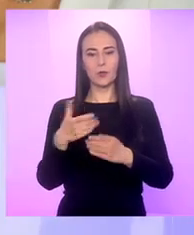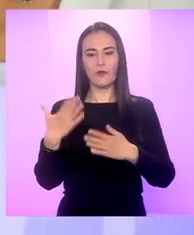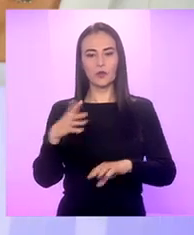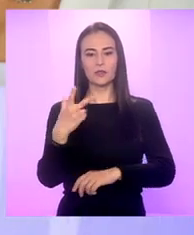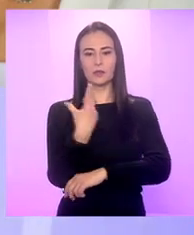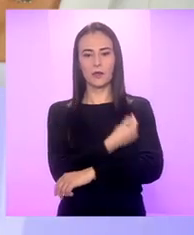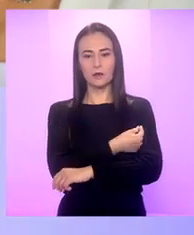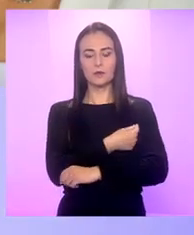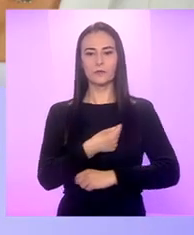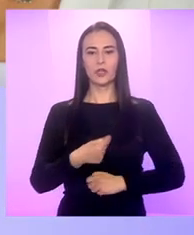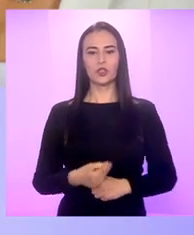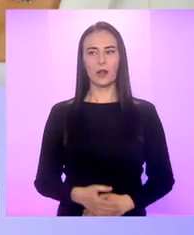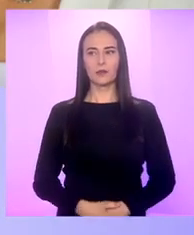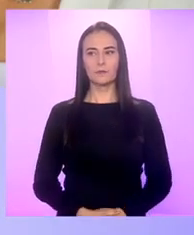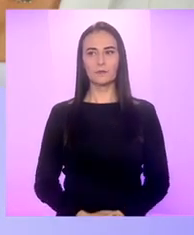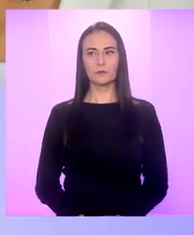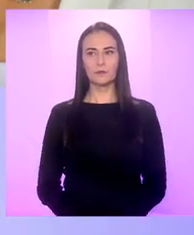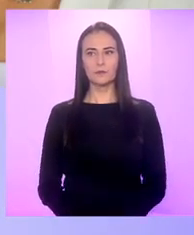este în creștere